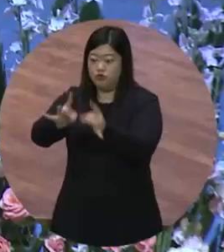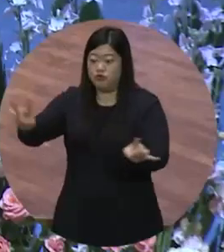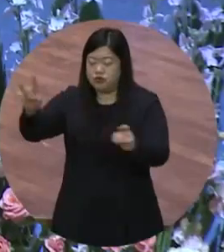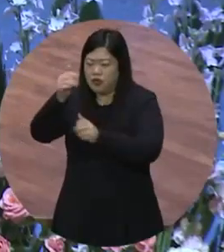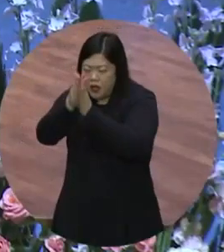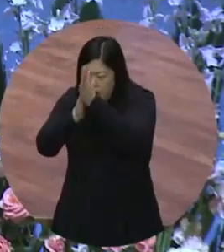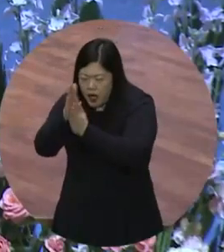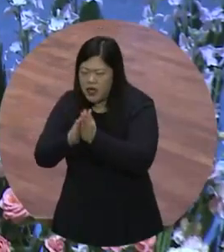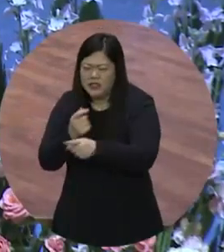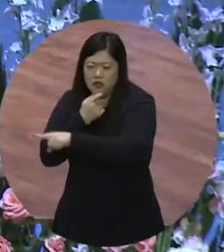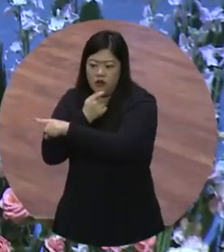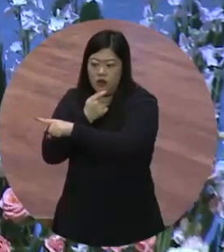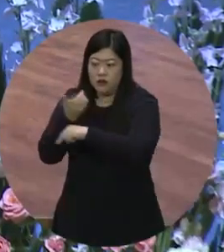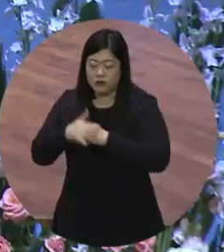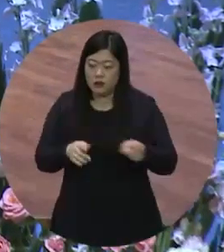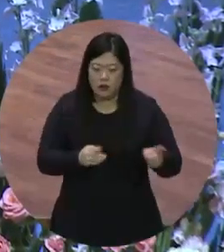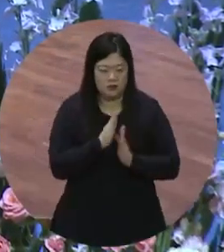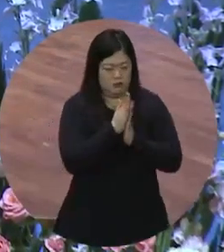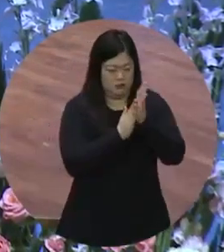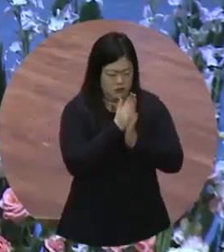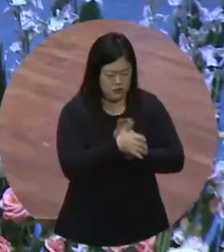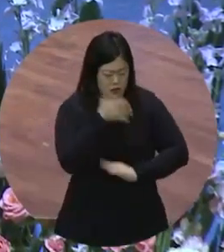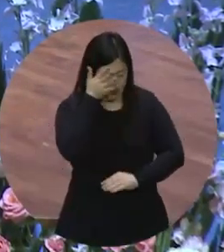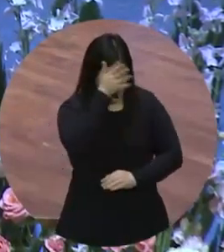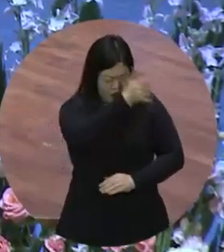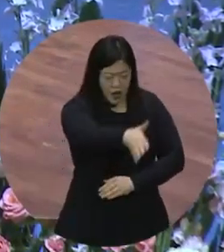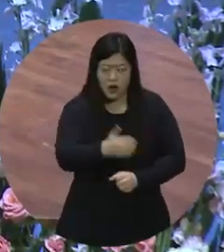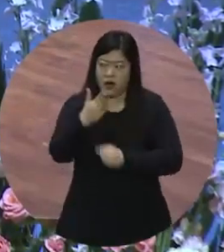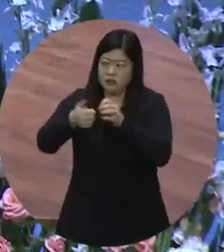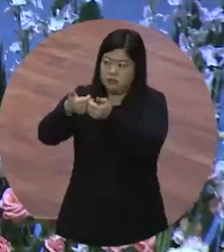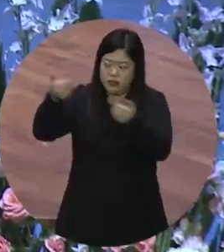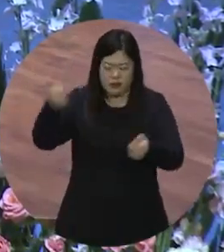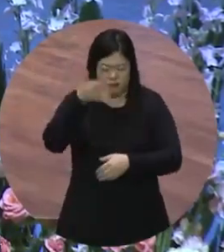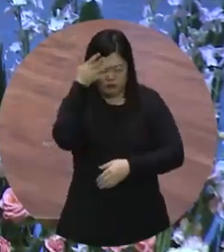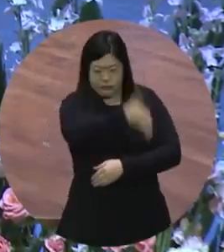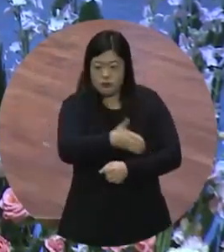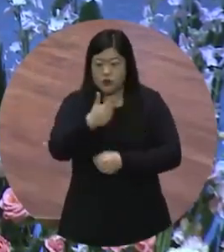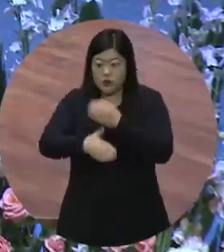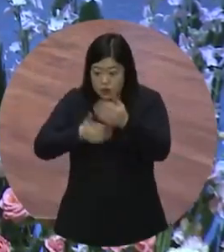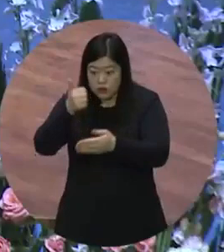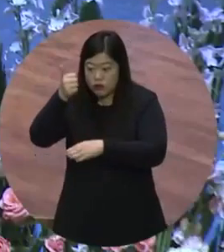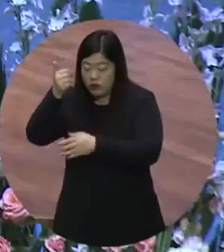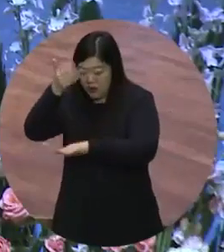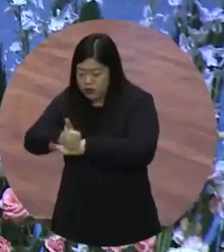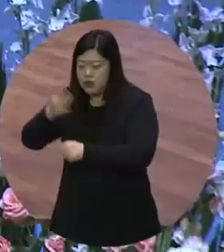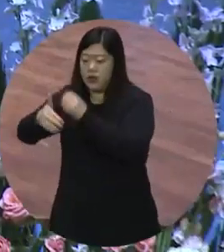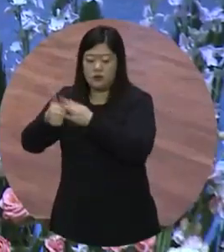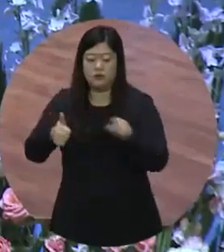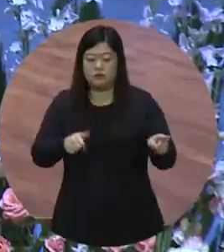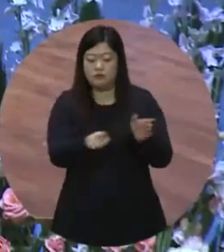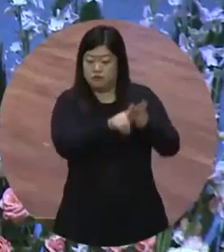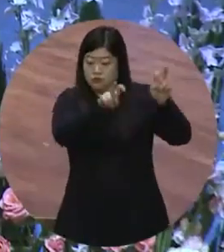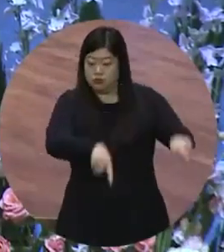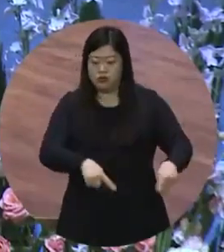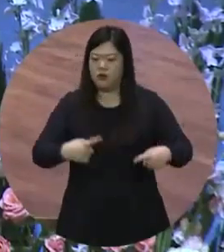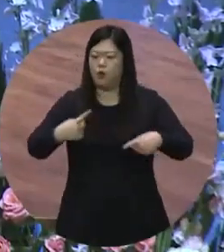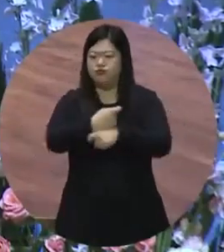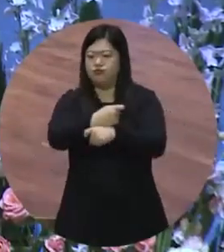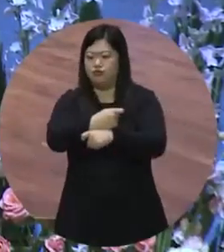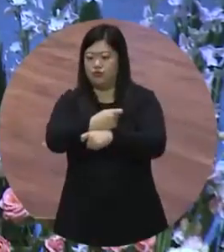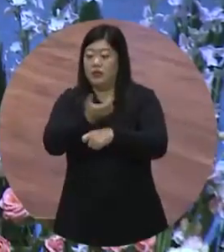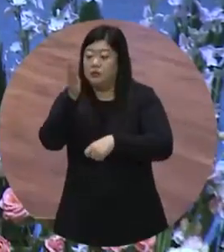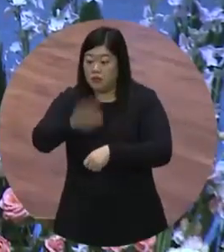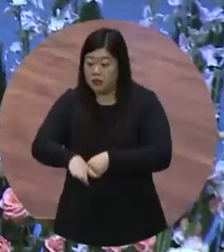거. 그거 하는, 하고 있는 거예요. 그러니까 하나님과 원수요. 우리는 뭐요? 하나님 자녀니까 하나님과 화평을